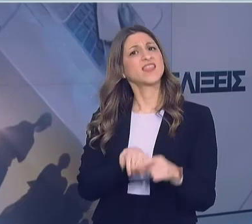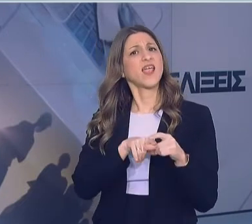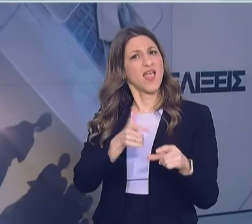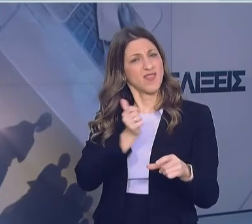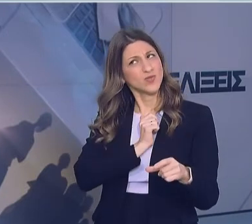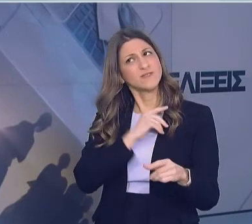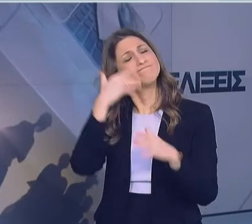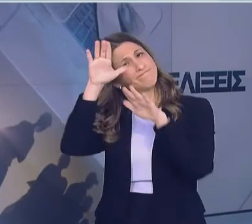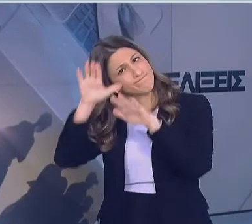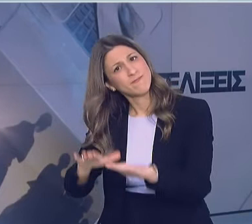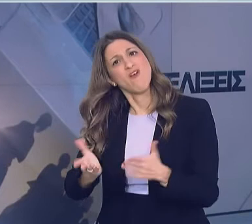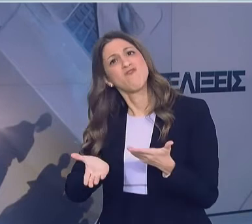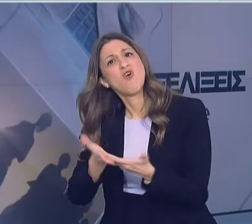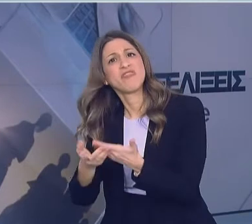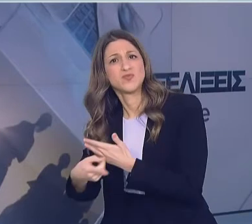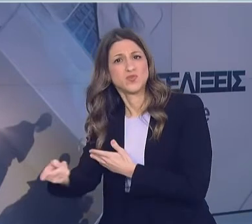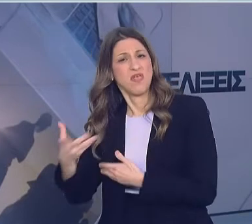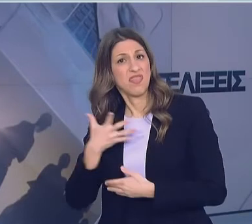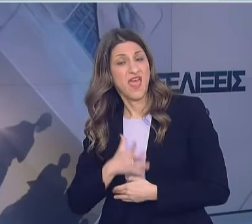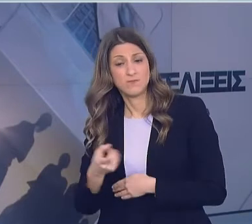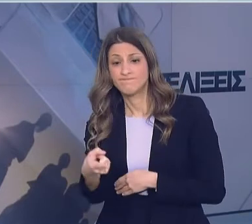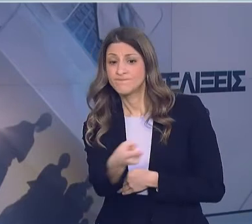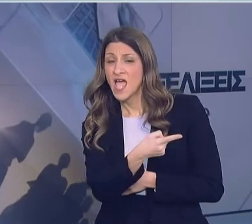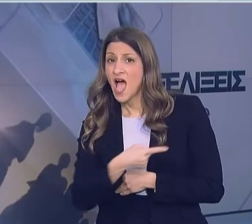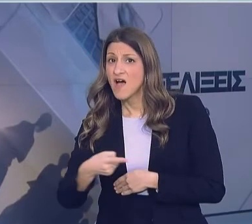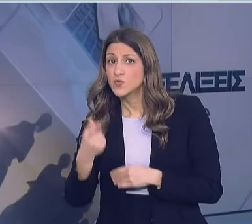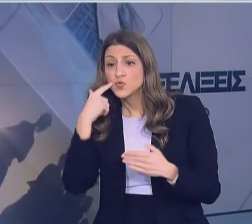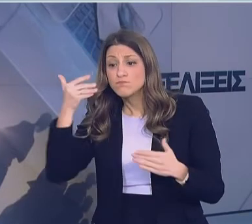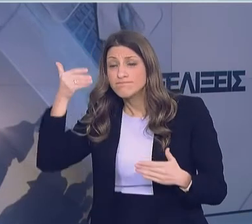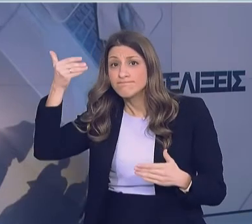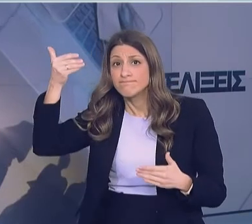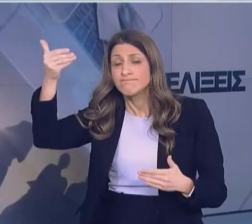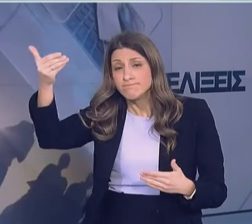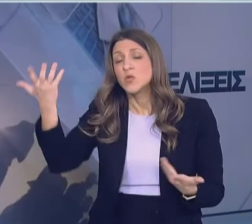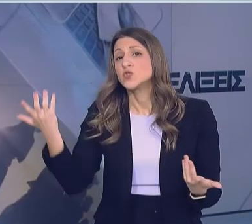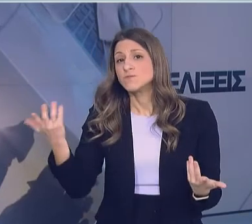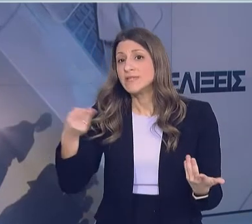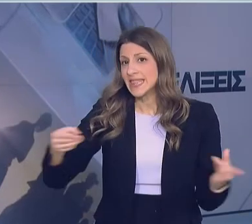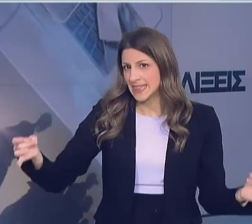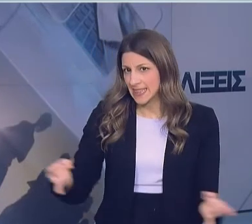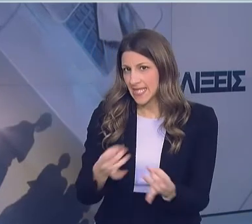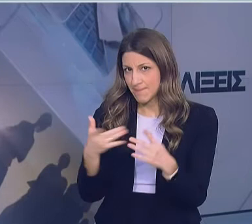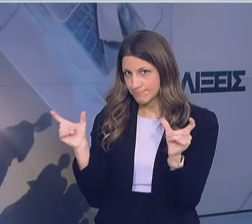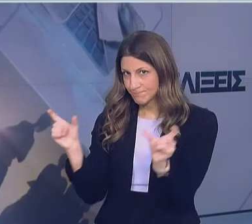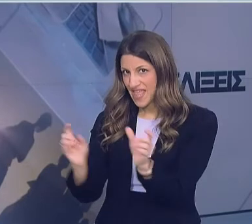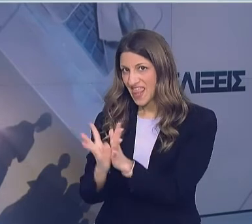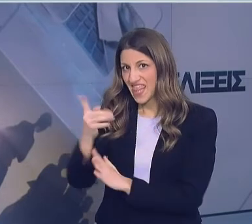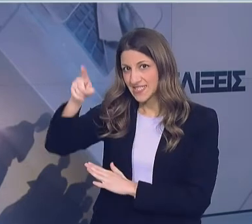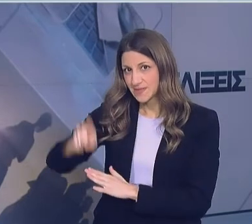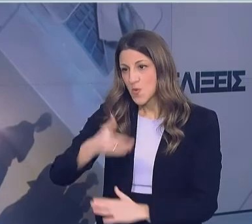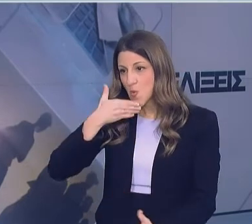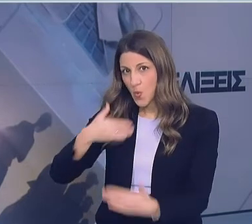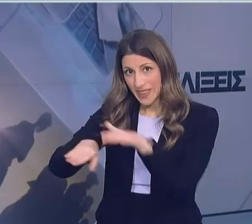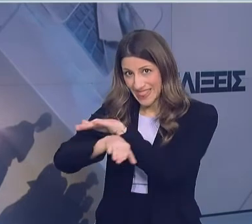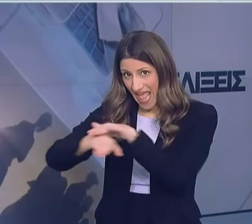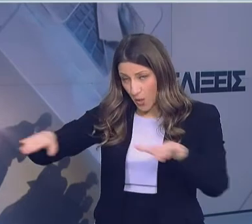πλοίο. Η διαχείριση των συγκεκριμένων σε σχέση με την επόμενη μέρα σημαίνει ότι μόλις ολοκληρωθεί η καραντίνα των 14 ημερών που